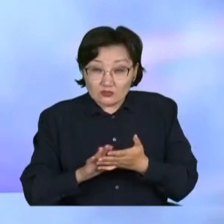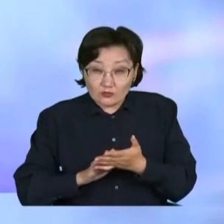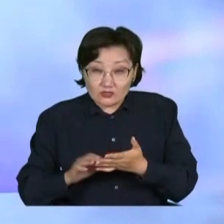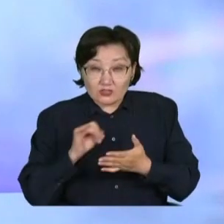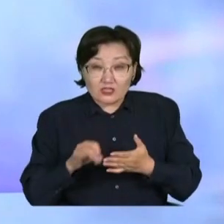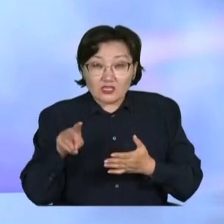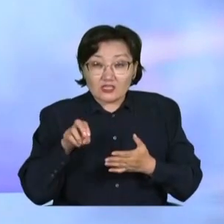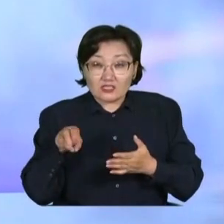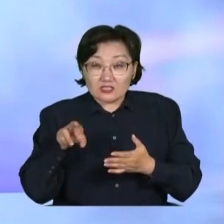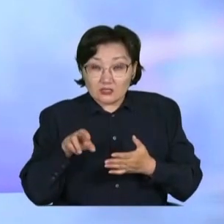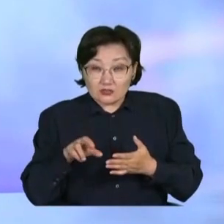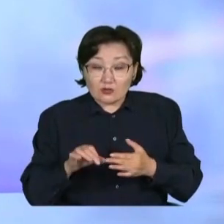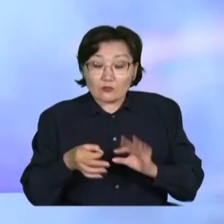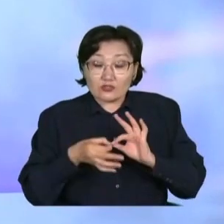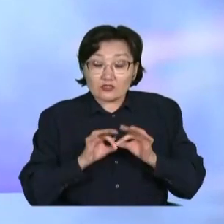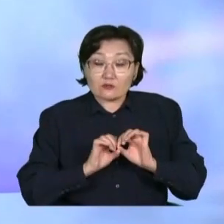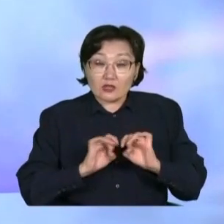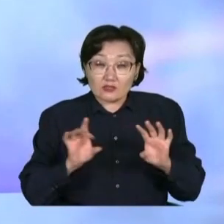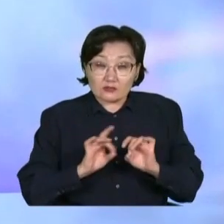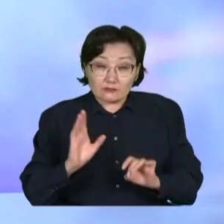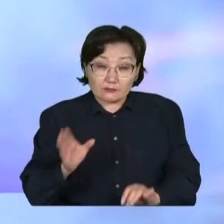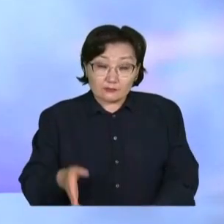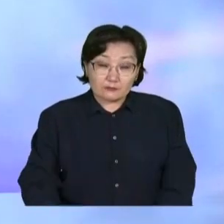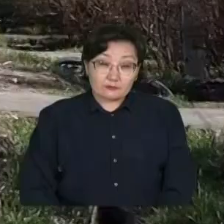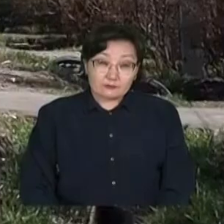и дератизацию. С подробностями Нургуль Алина.